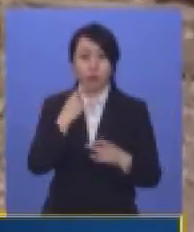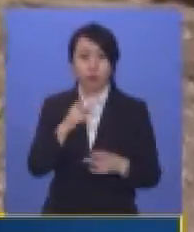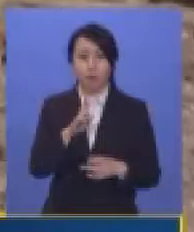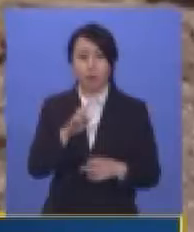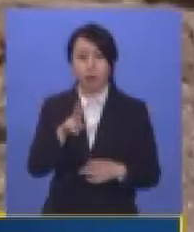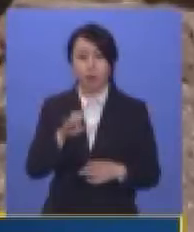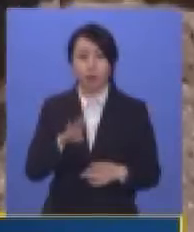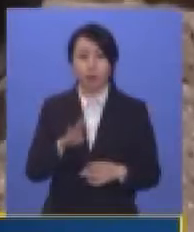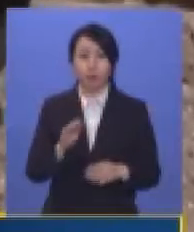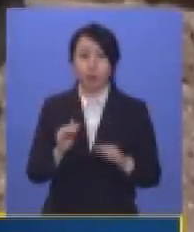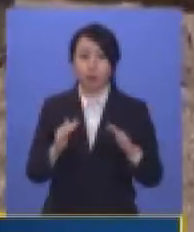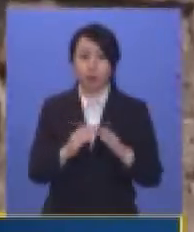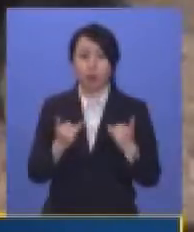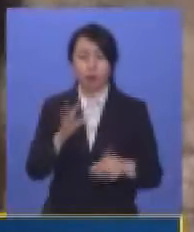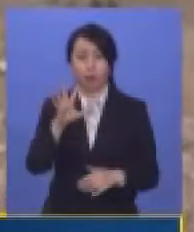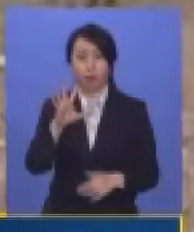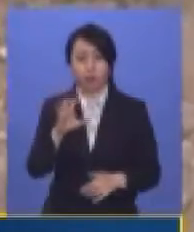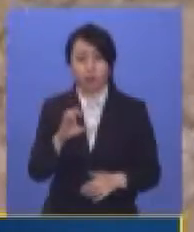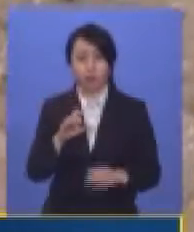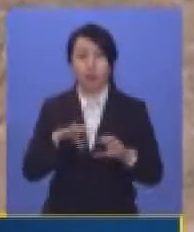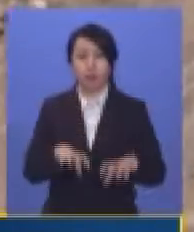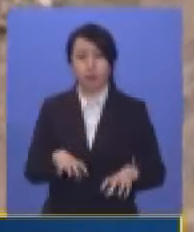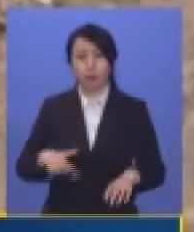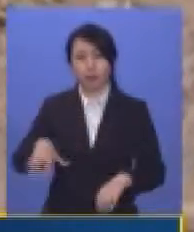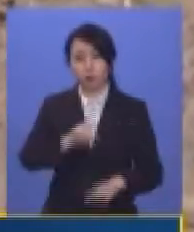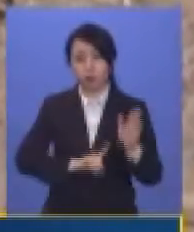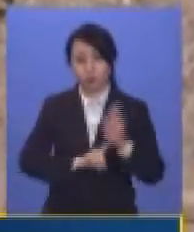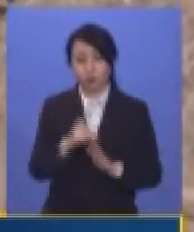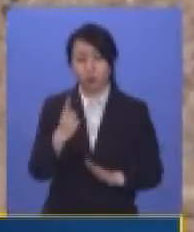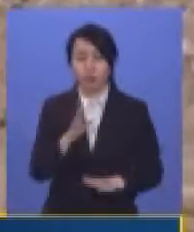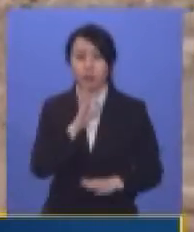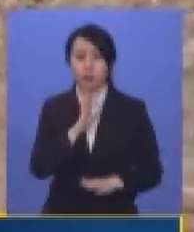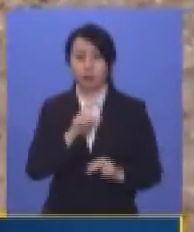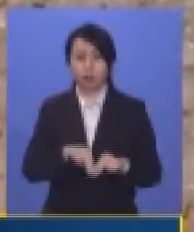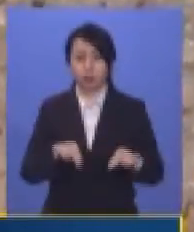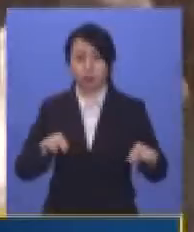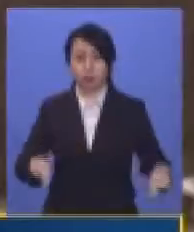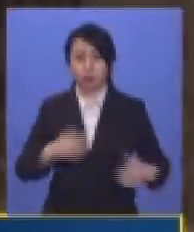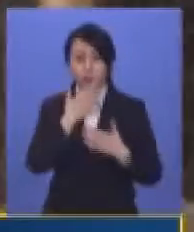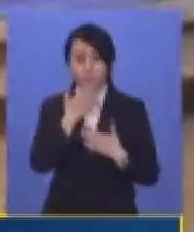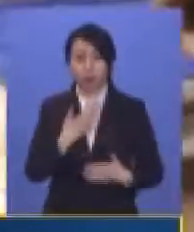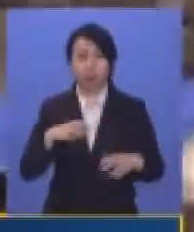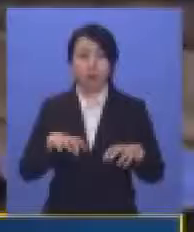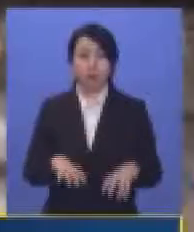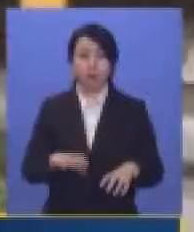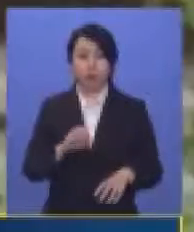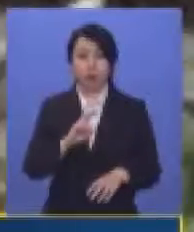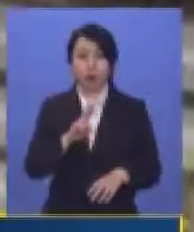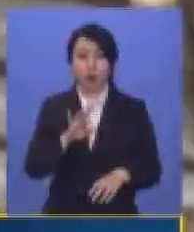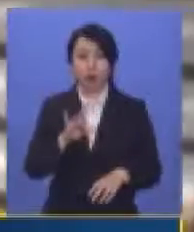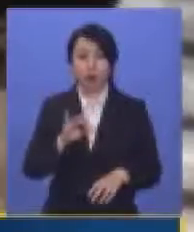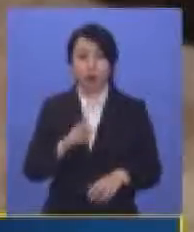что «Белый Бим» является домом для 500 четвероногих. А все начиналось с одной жительницы Петропавловска и ее большой любви к собакам. Екатерина